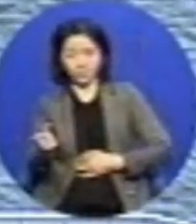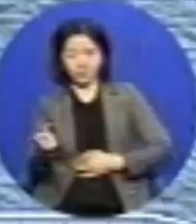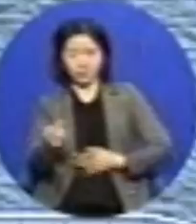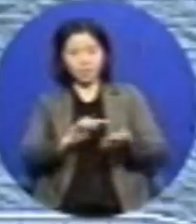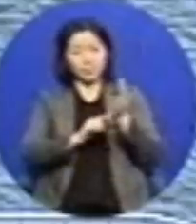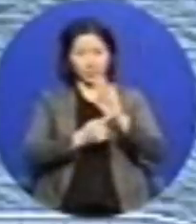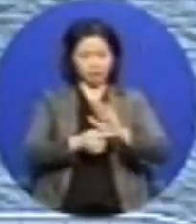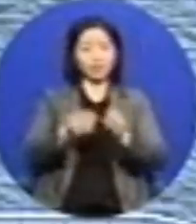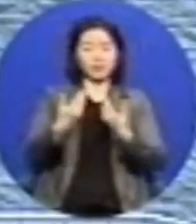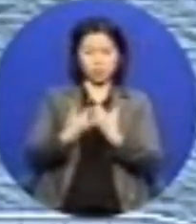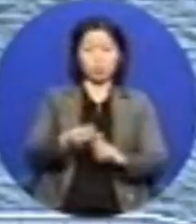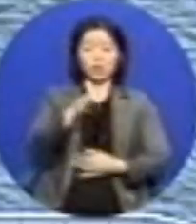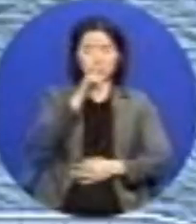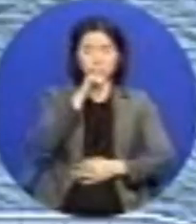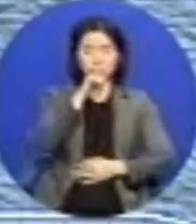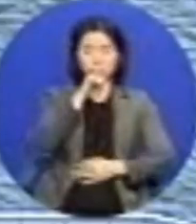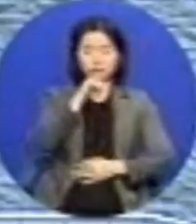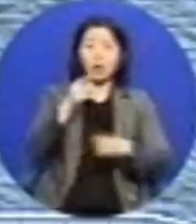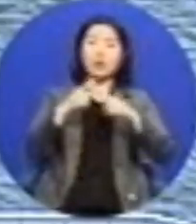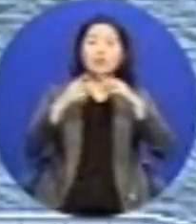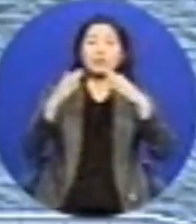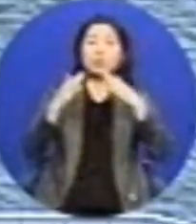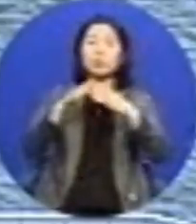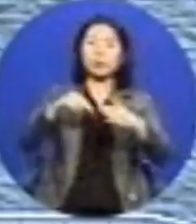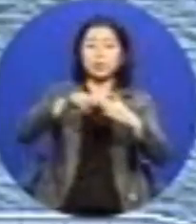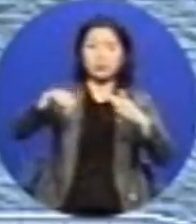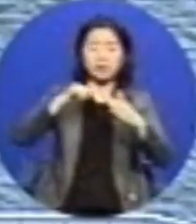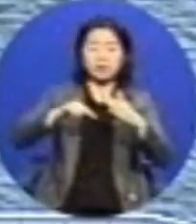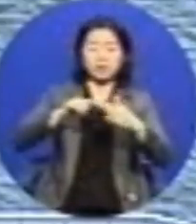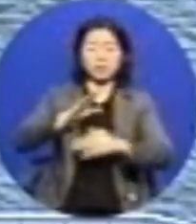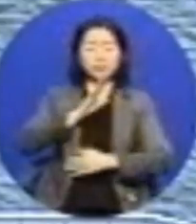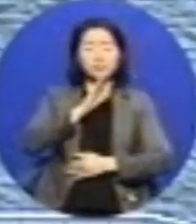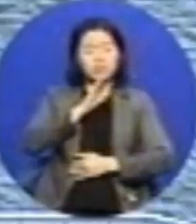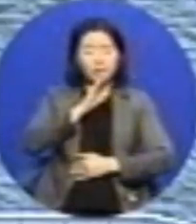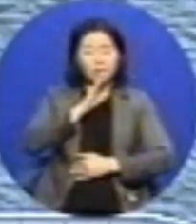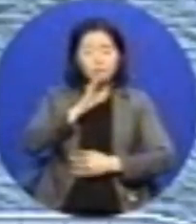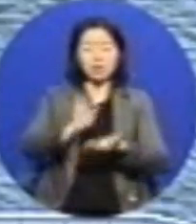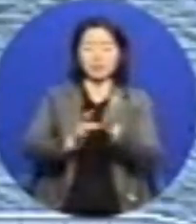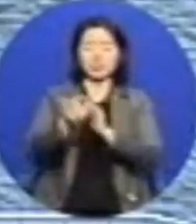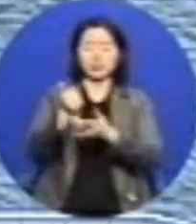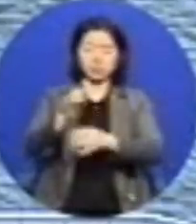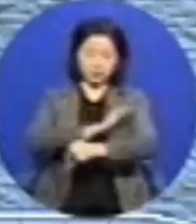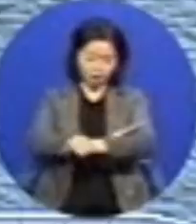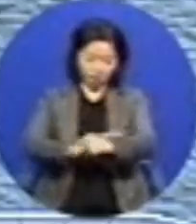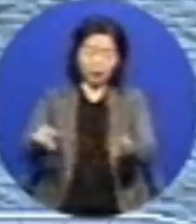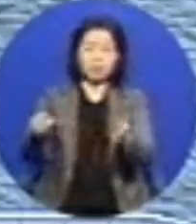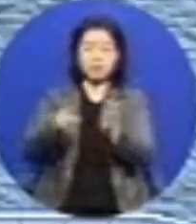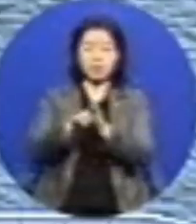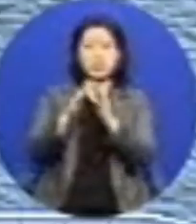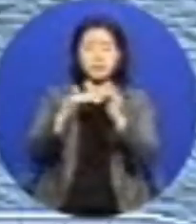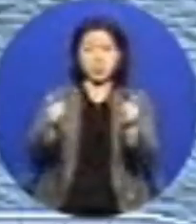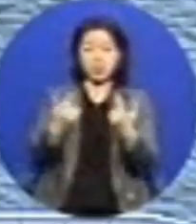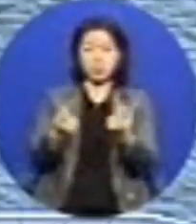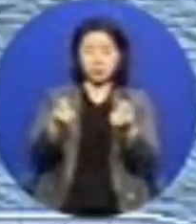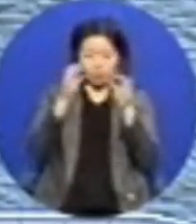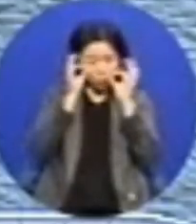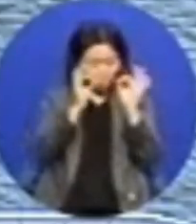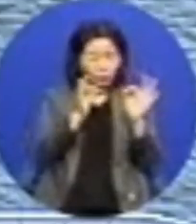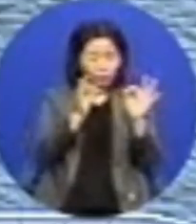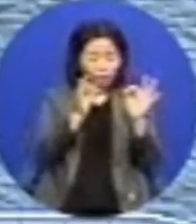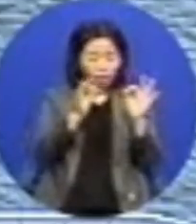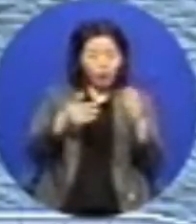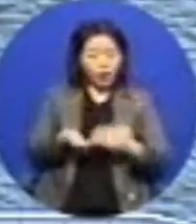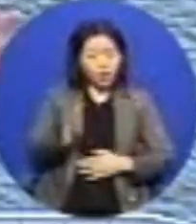있다는 겁니다 교회에서 는 굉장히 예수를 잘 믿는 사람 처럼 보이는데 가정의 들어가면